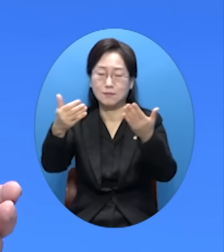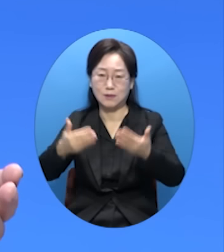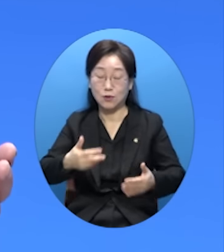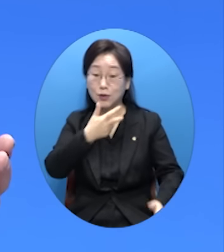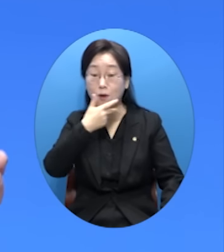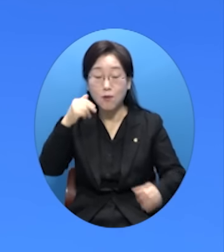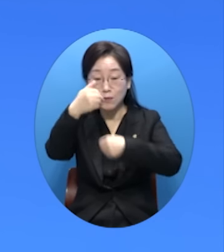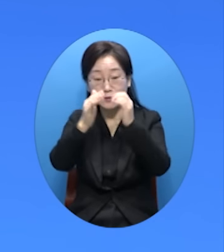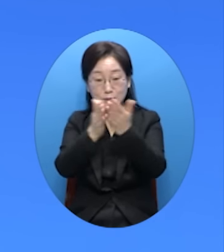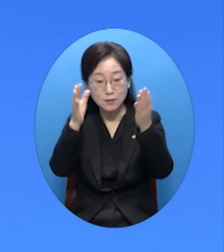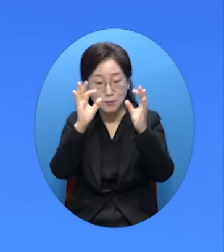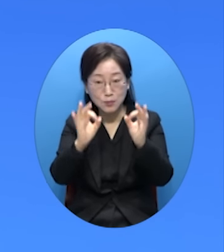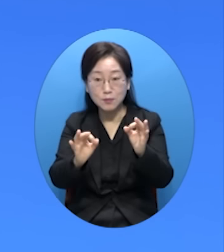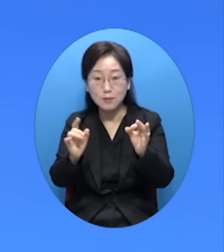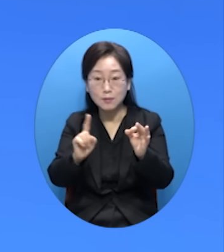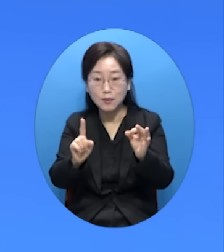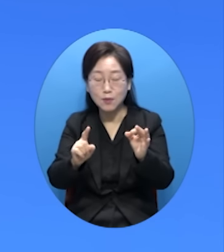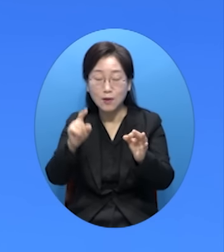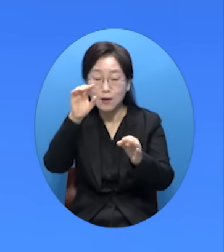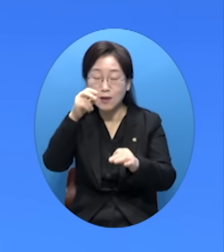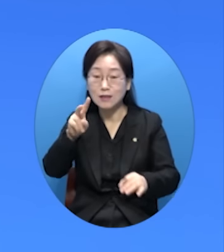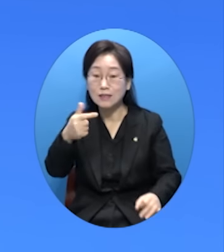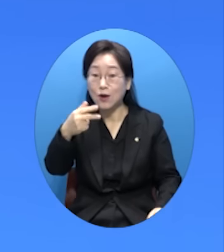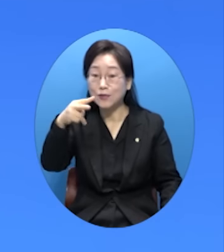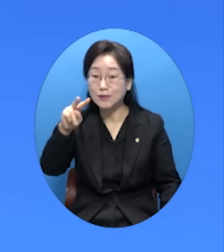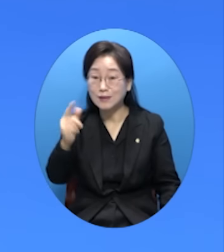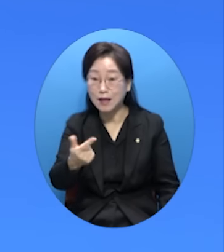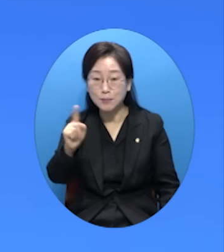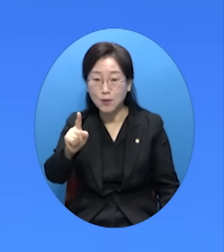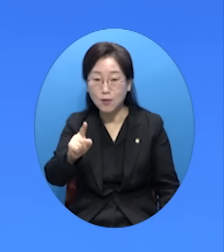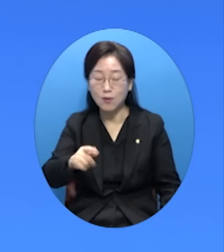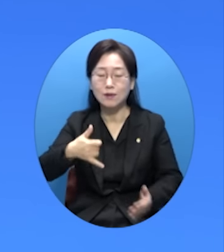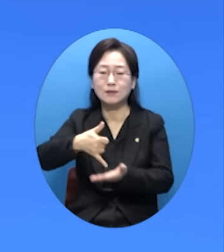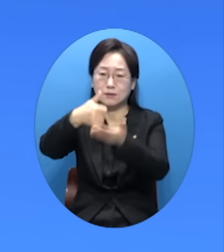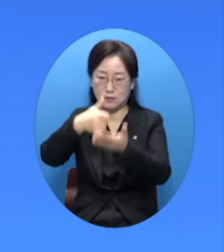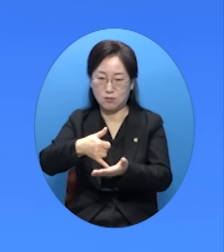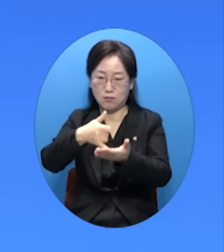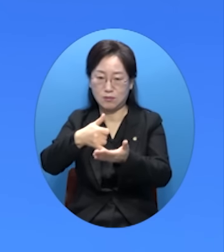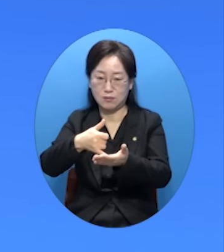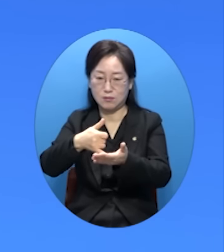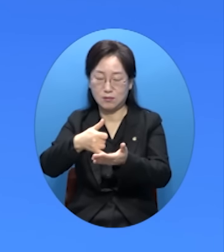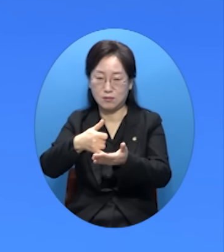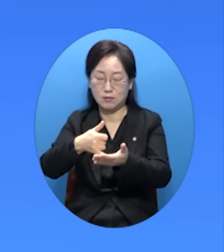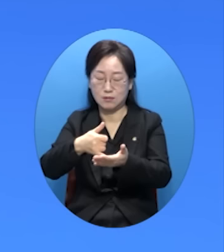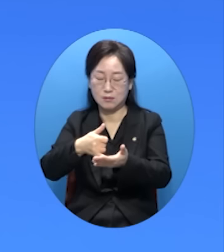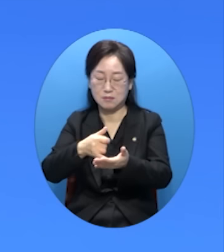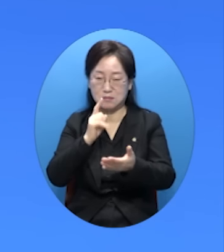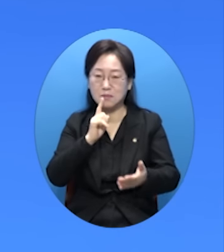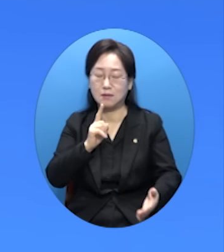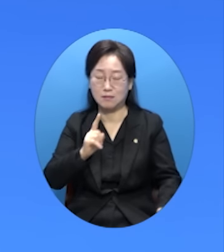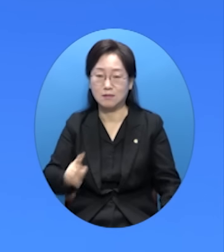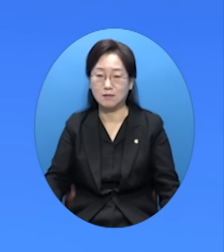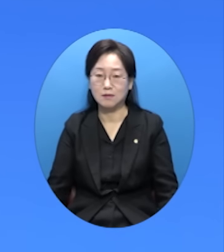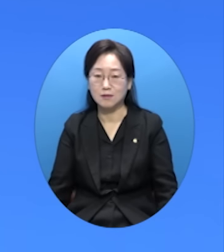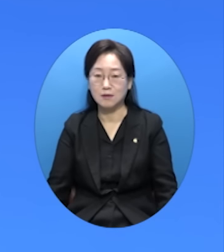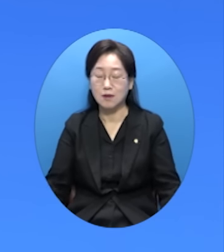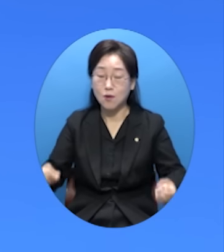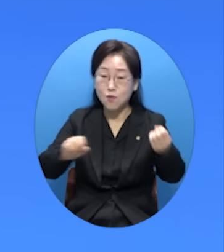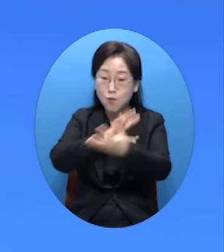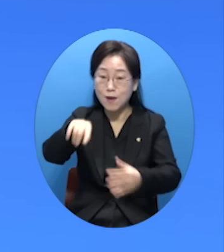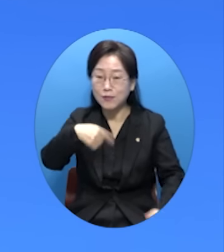성경에는 이 연단을 캐릭터, 인격이라고 번역해 놨습니다. 그래서